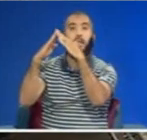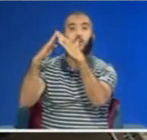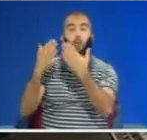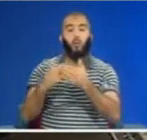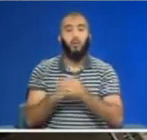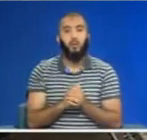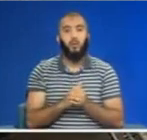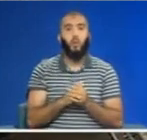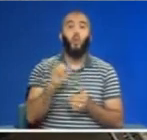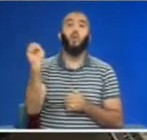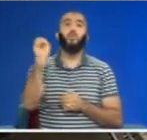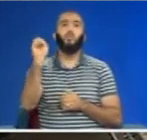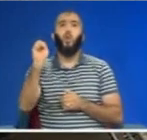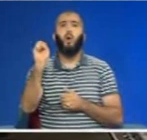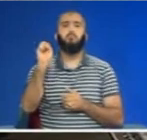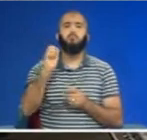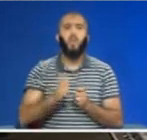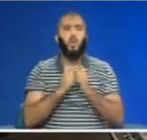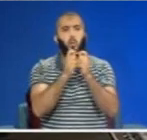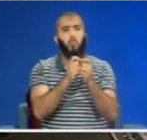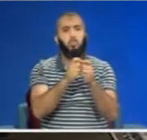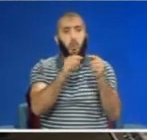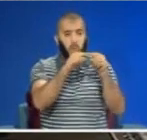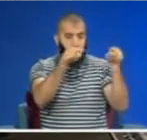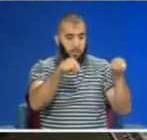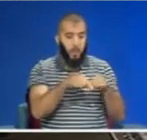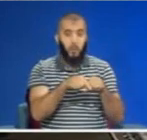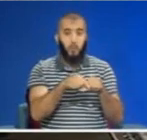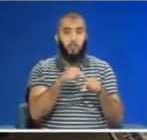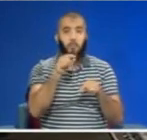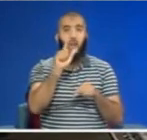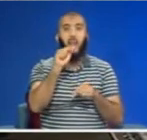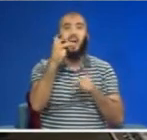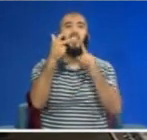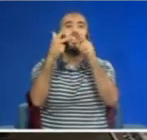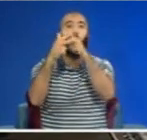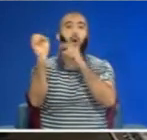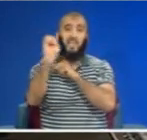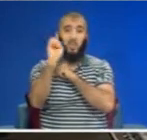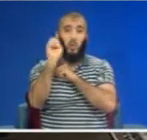طالهم والبنات طالهم حق الله صغيرة كاين ست بنات هما.